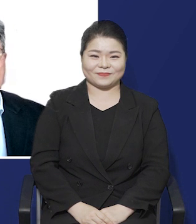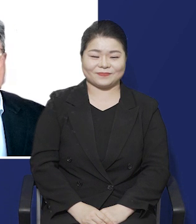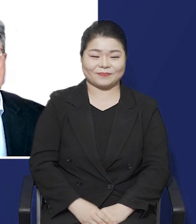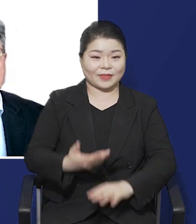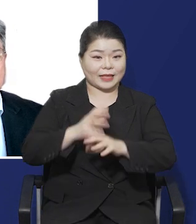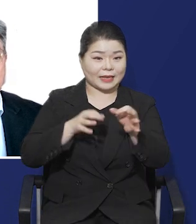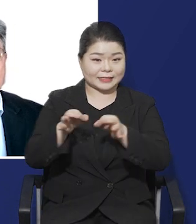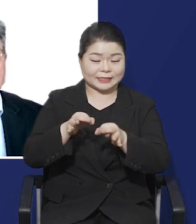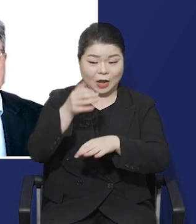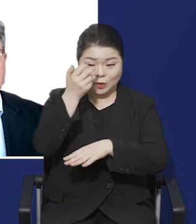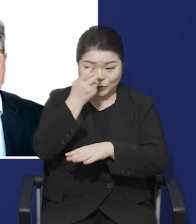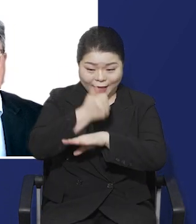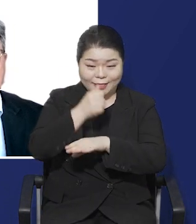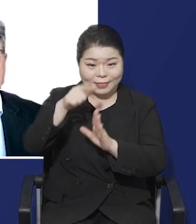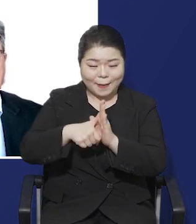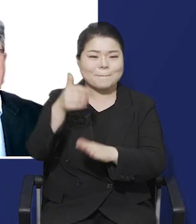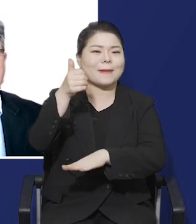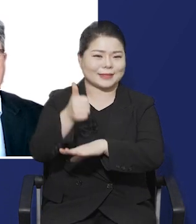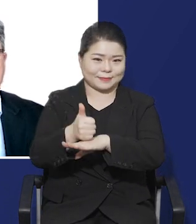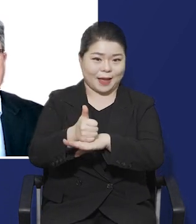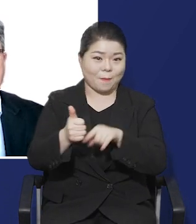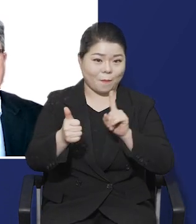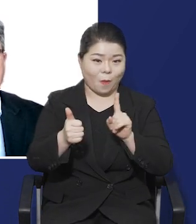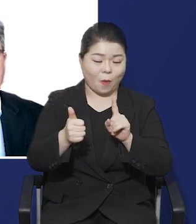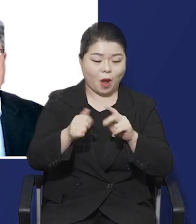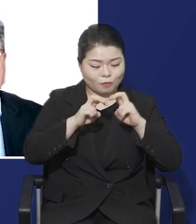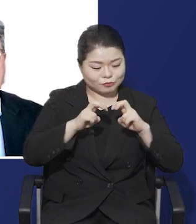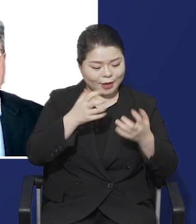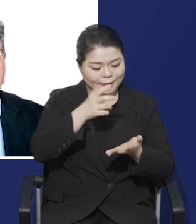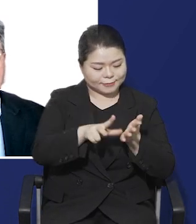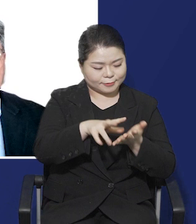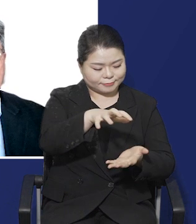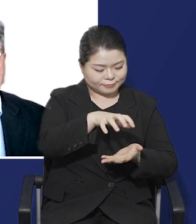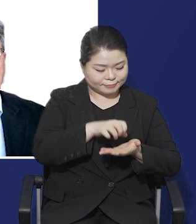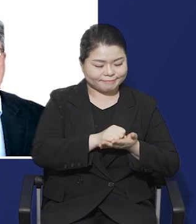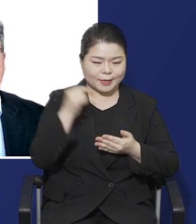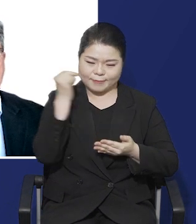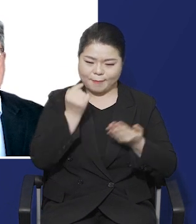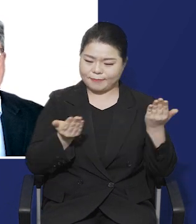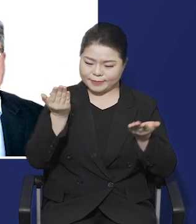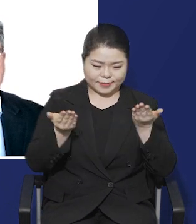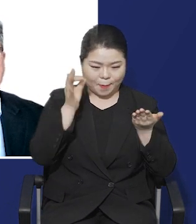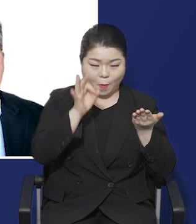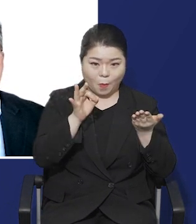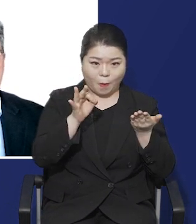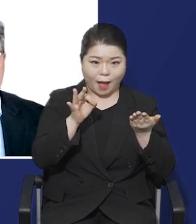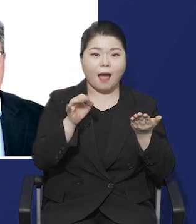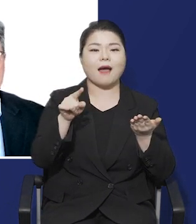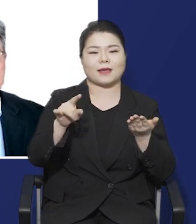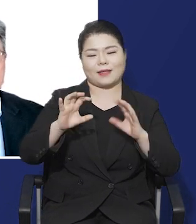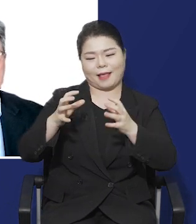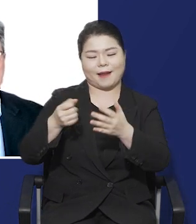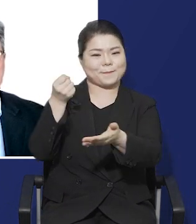해외 시장 조사의 마지막 단계입니다. 이렇게 분석한 데이터를 철저하게 비교하여 수출 대상 국가를 확정하는